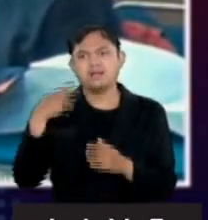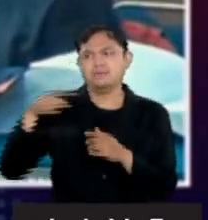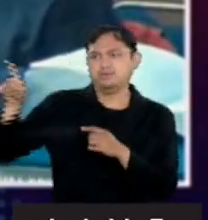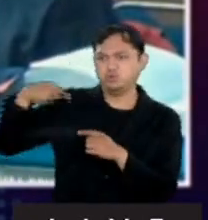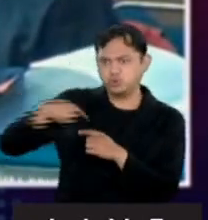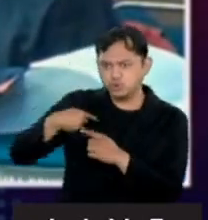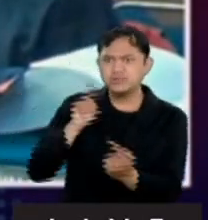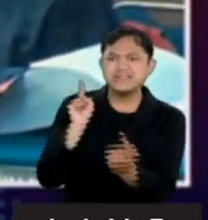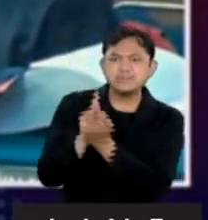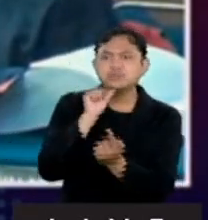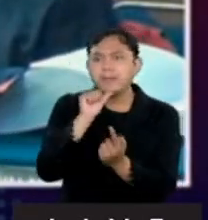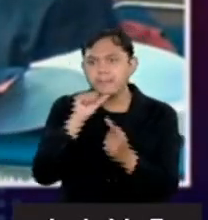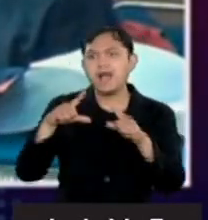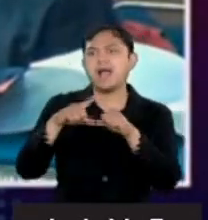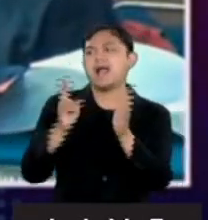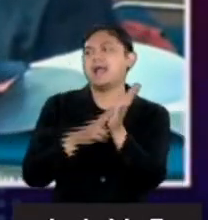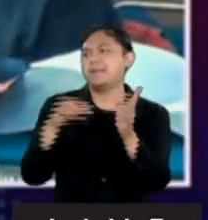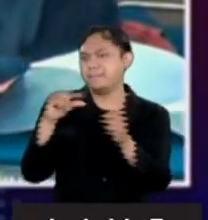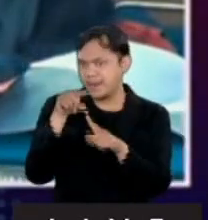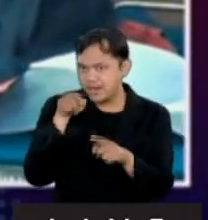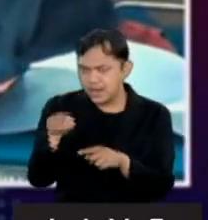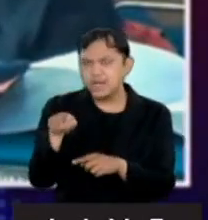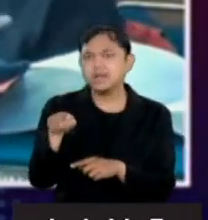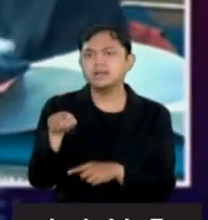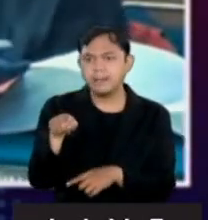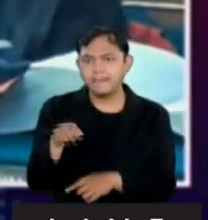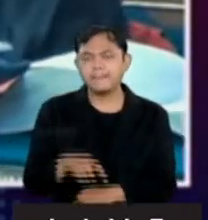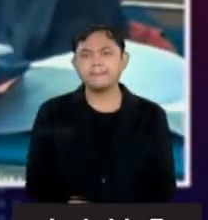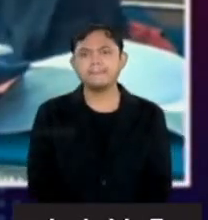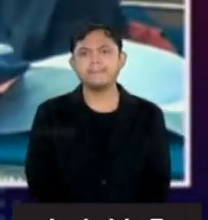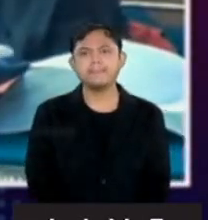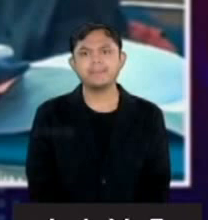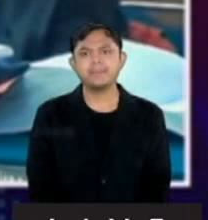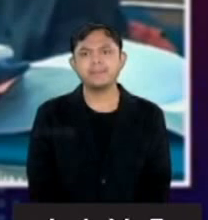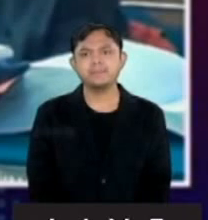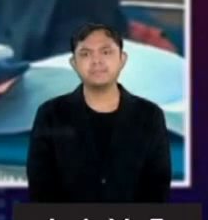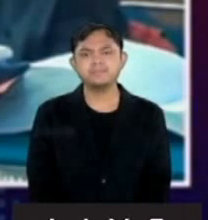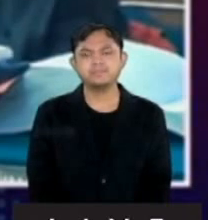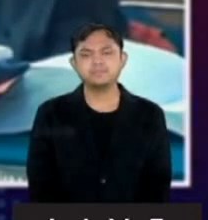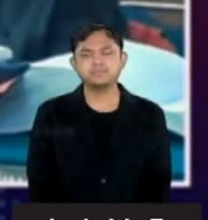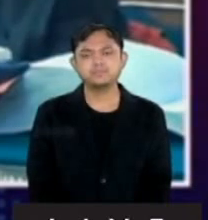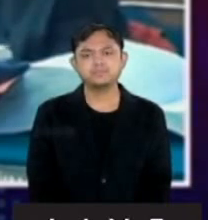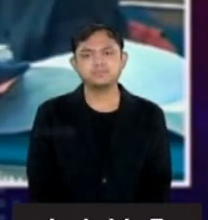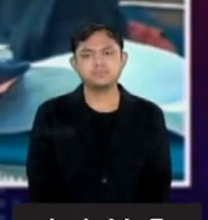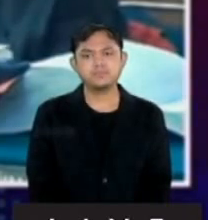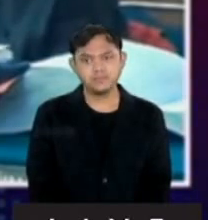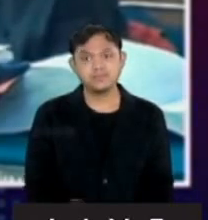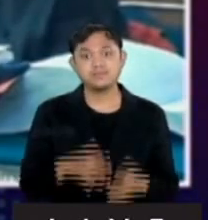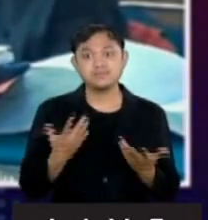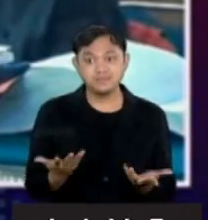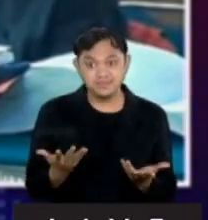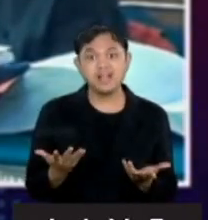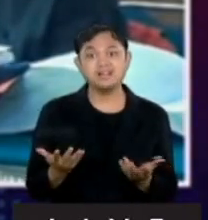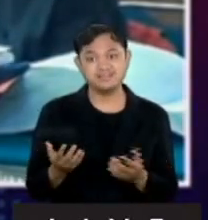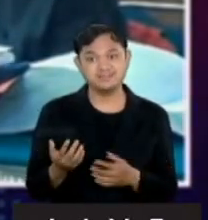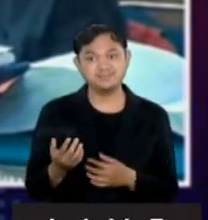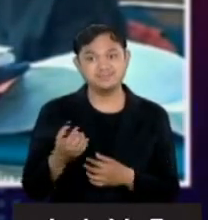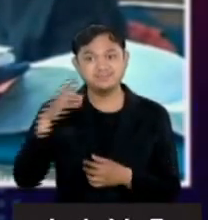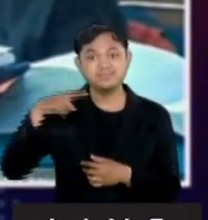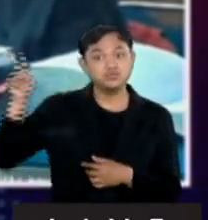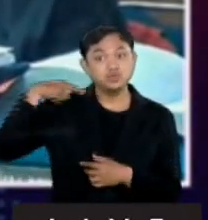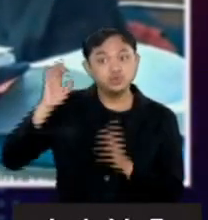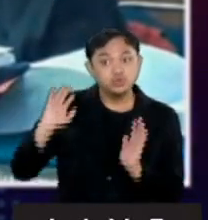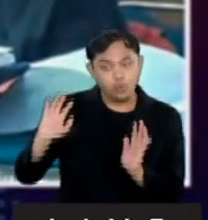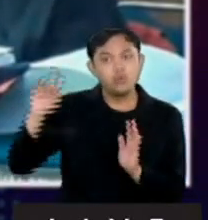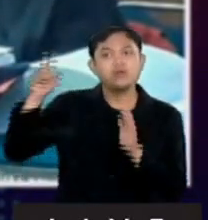Kemudian saat bertemu dan melapor, Irfan juga mengatakan bahwa dirinya dirangkul dan diarahkan ke CCTV di depan Gapura untuk